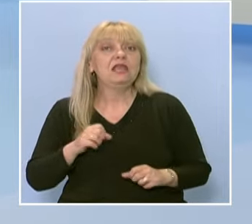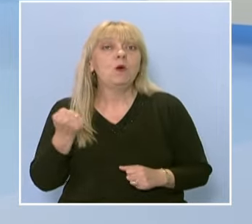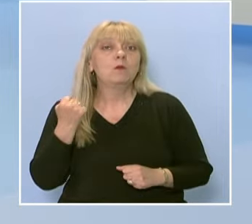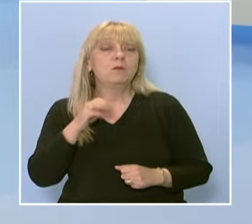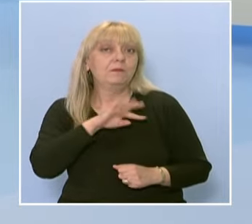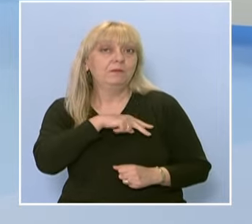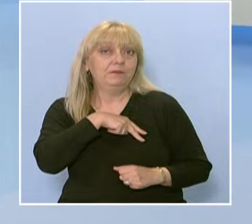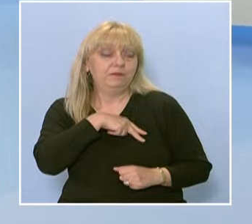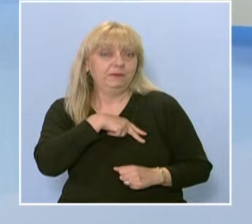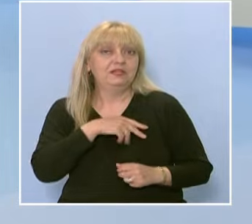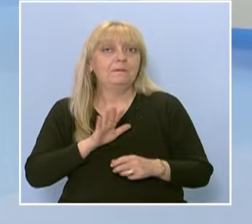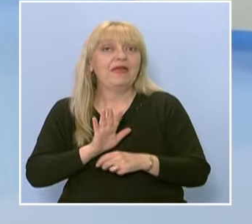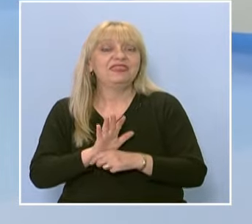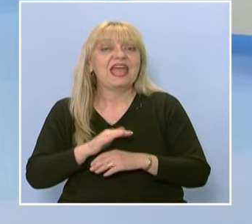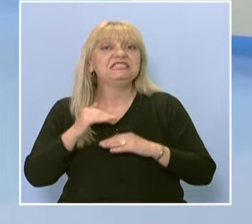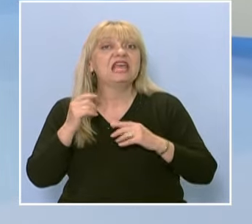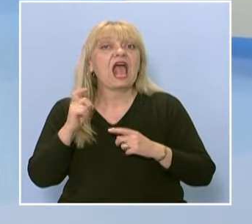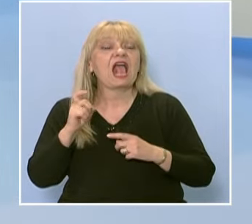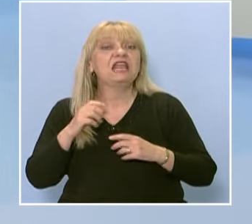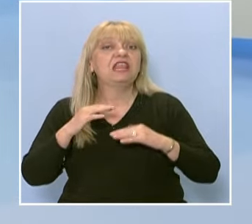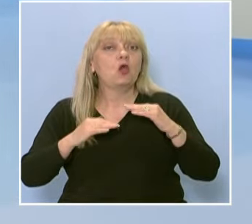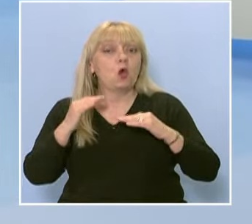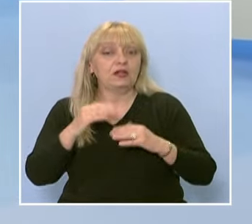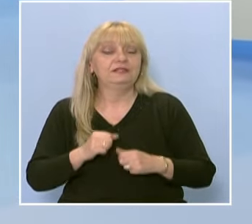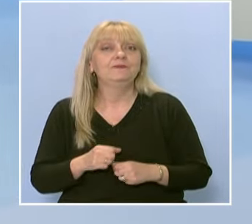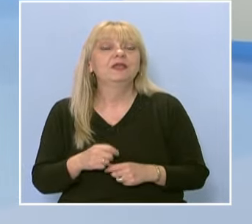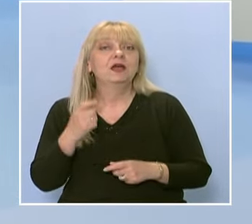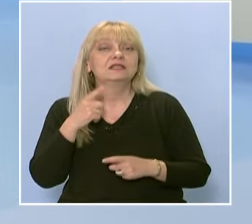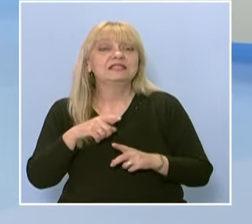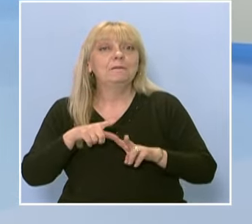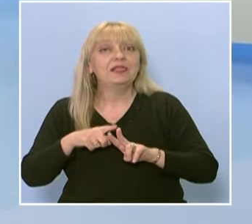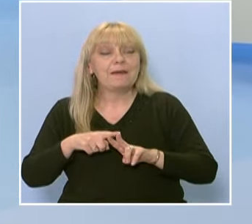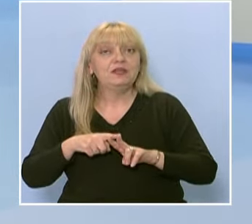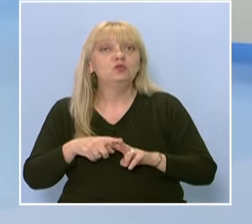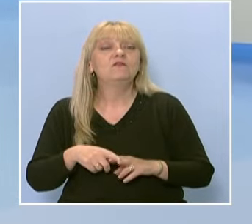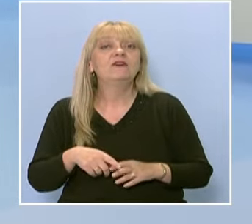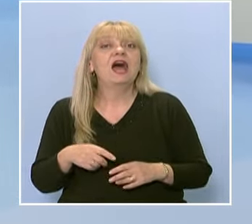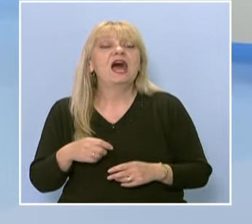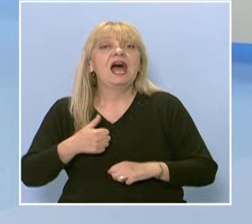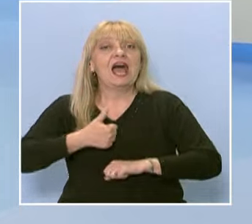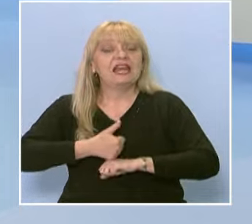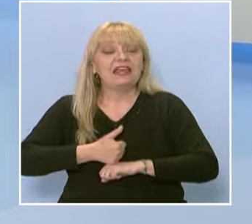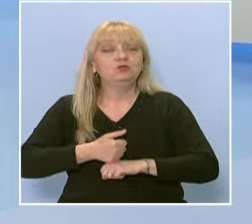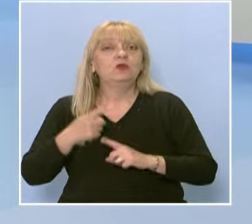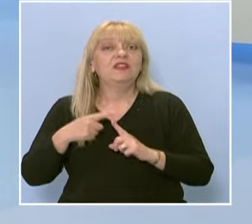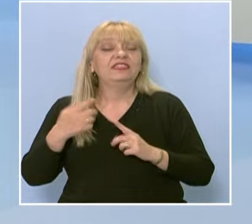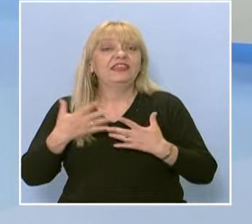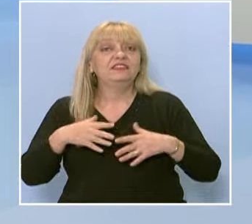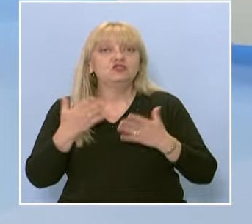категории. Професор Драгомир Пламенов, ректор на Техническия университет във Варна, също награди двамата